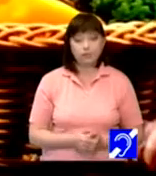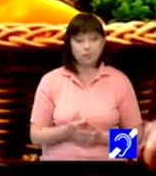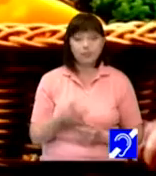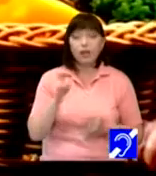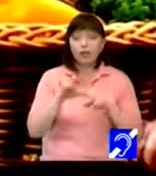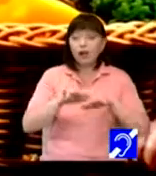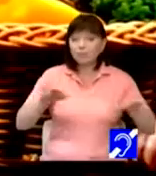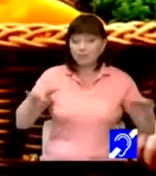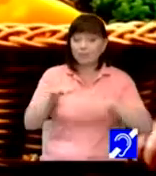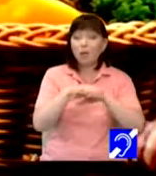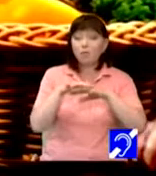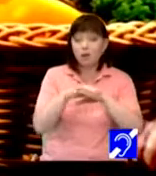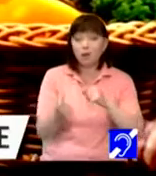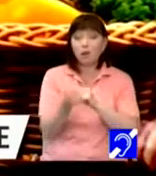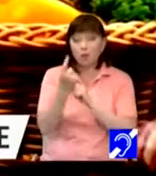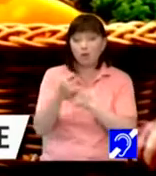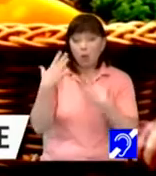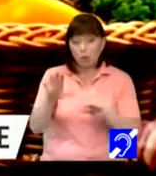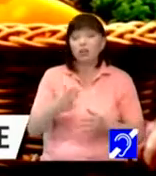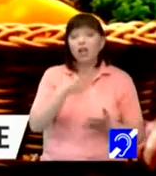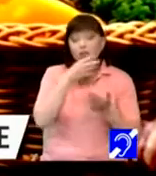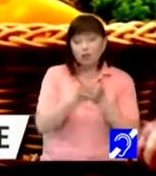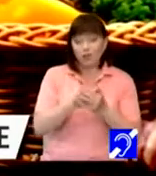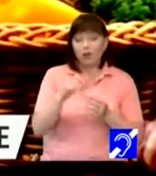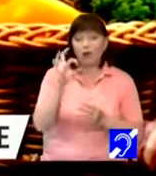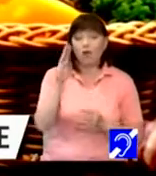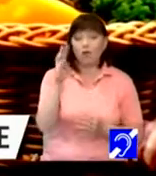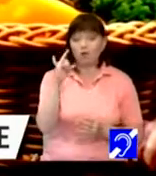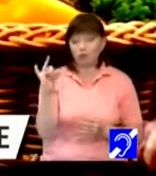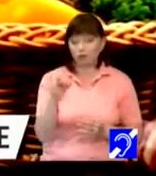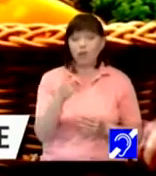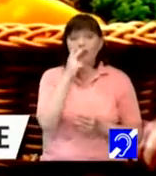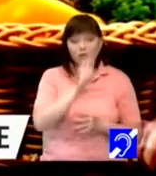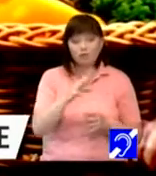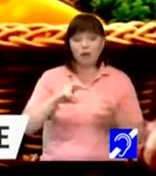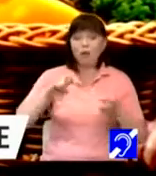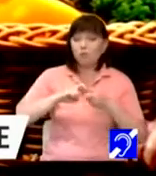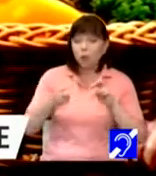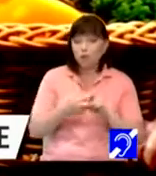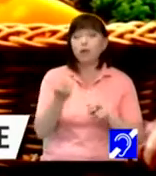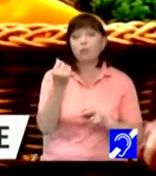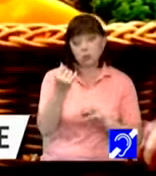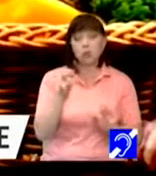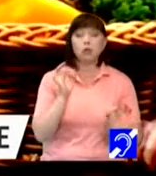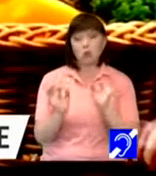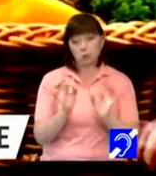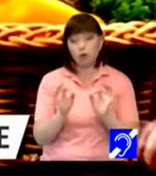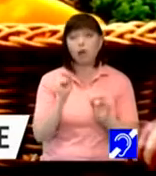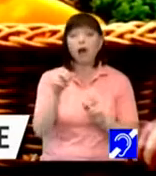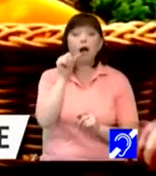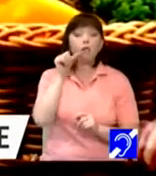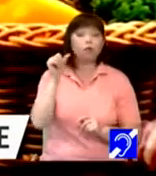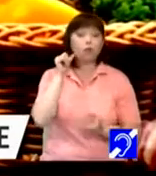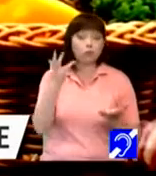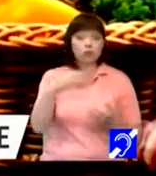Pe tarabele din piețe au apărut și legumele autohtone. În pofida crizei economice, prețurile sunt cam aceleași ca anul